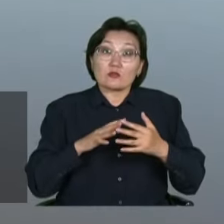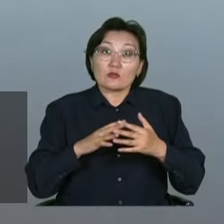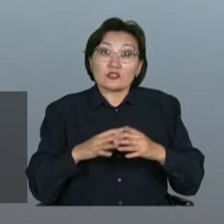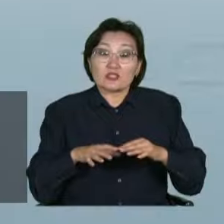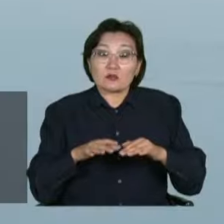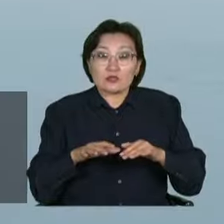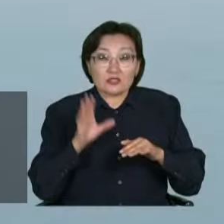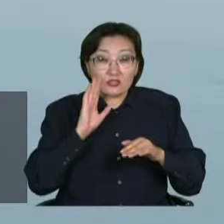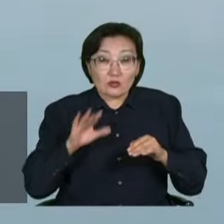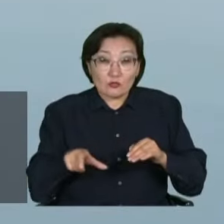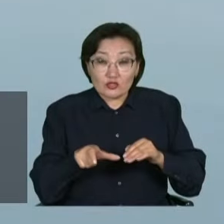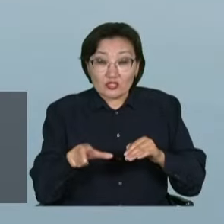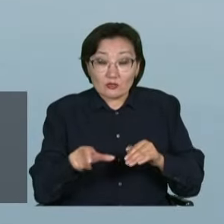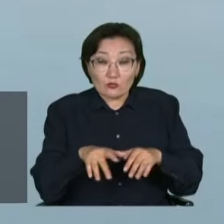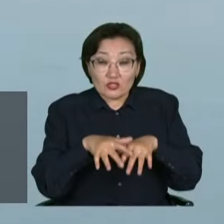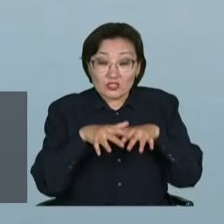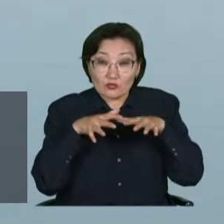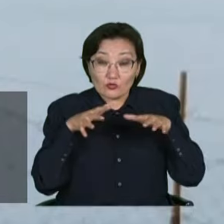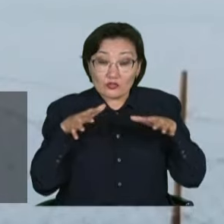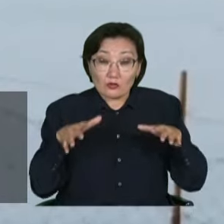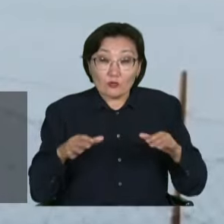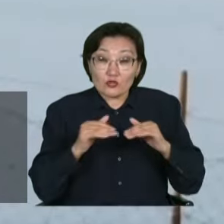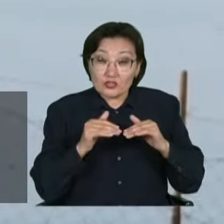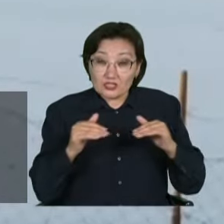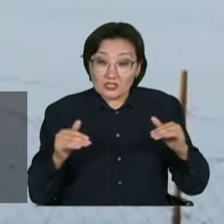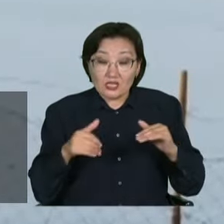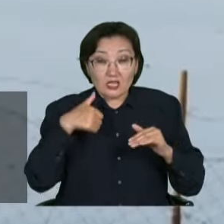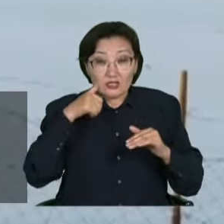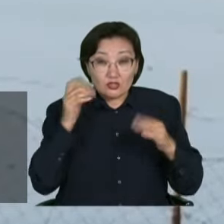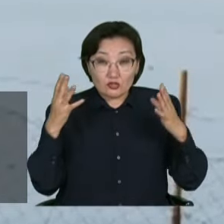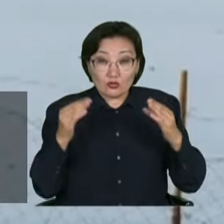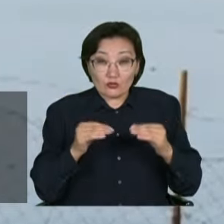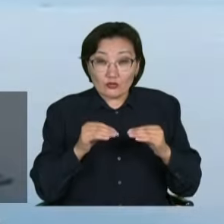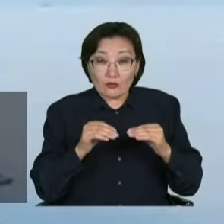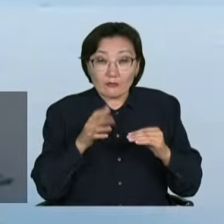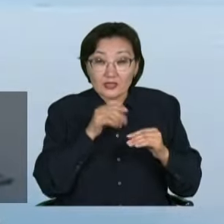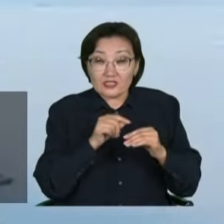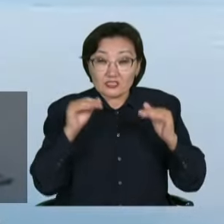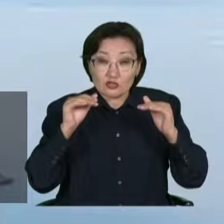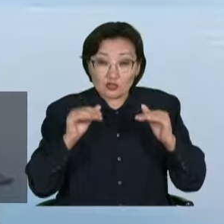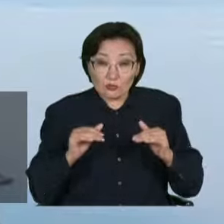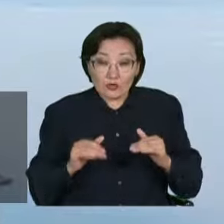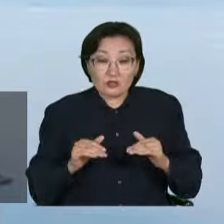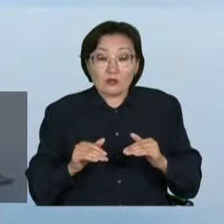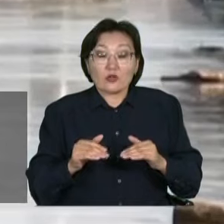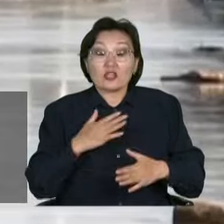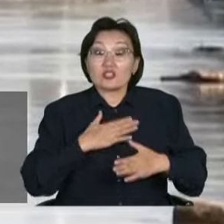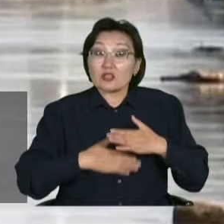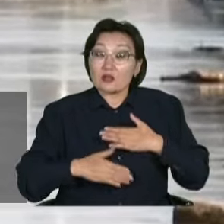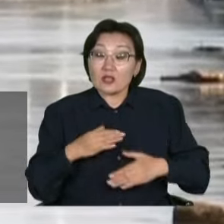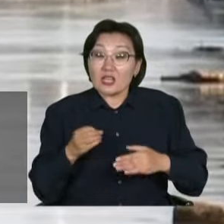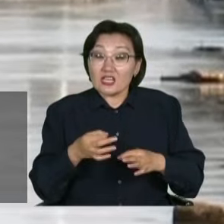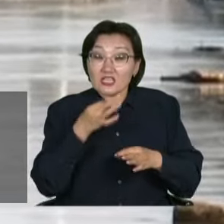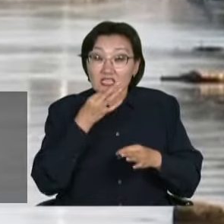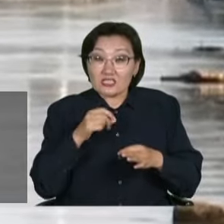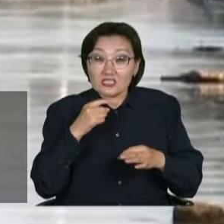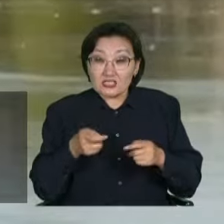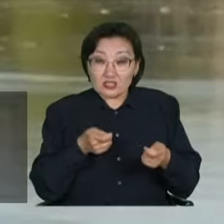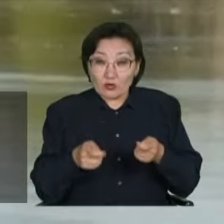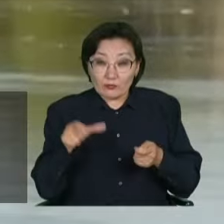алып арнасынан асқан Жайық өзенінің су деңгейі кешелі бері көтерілмеді. Десе де бөрікті аспанға туға әлерде, дейді